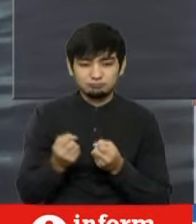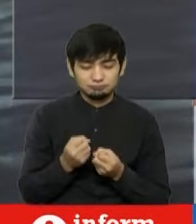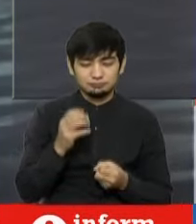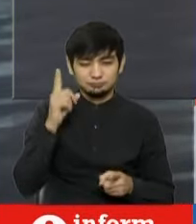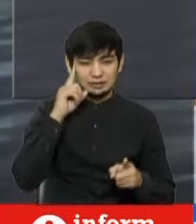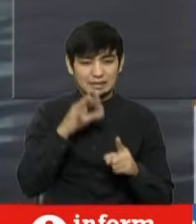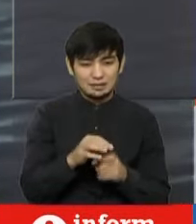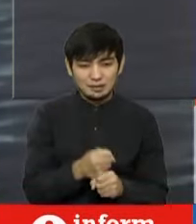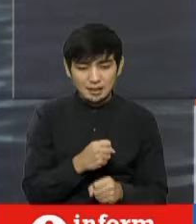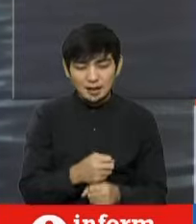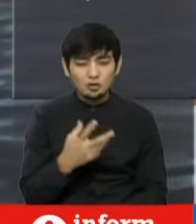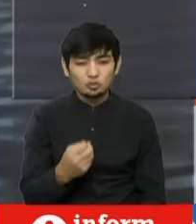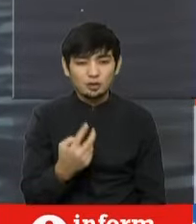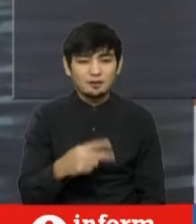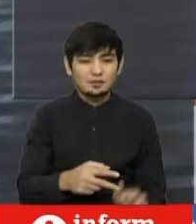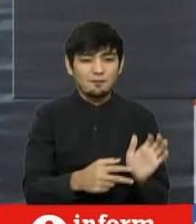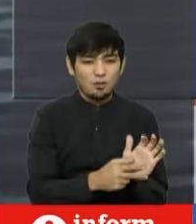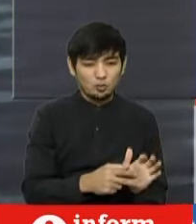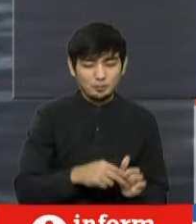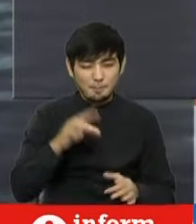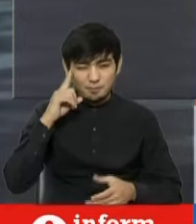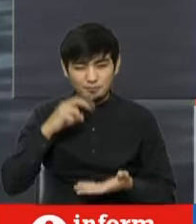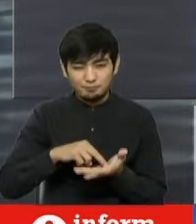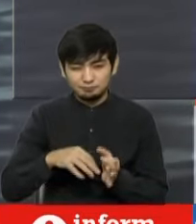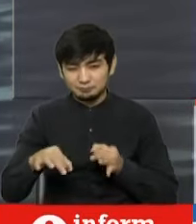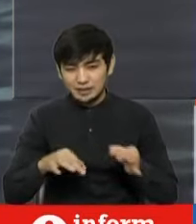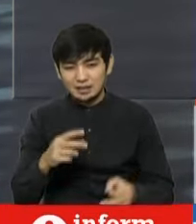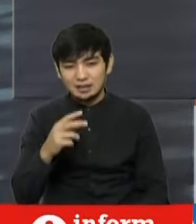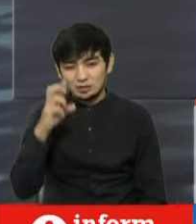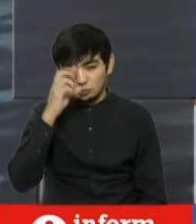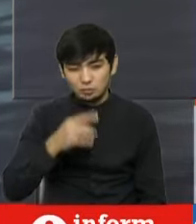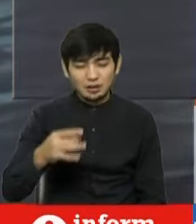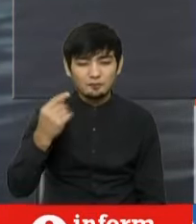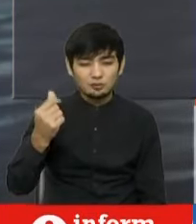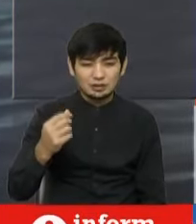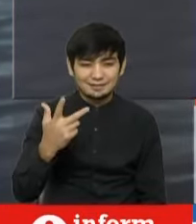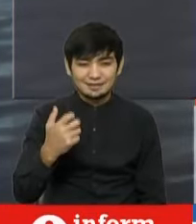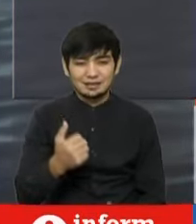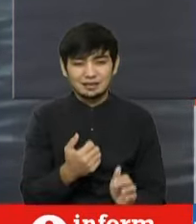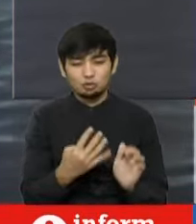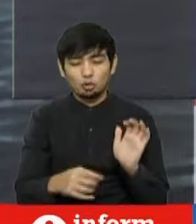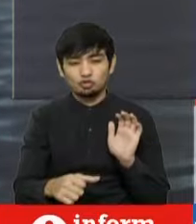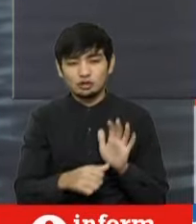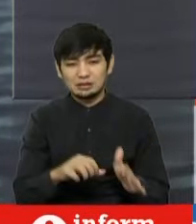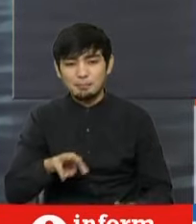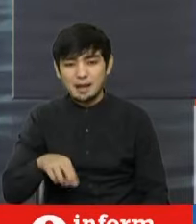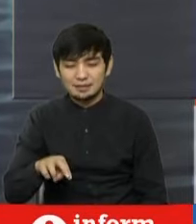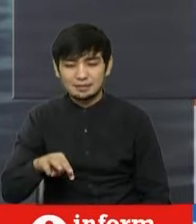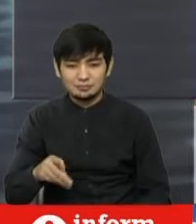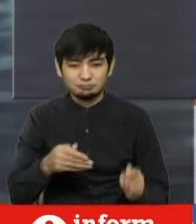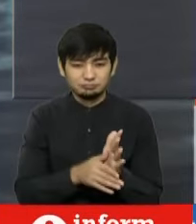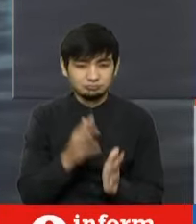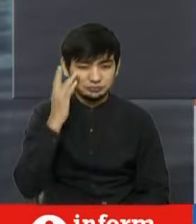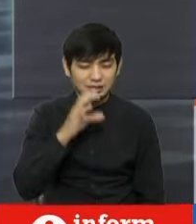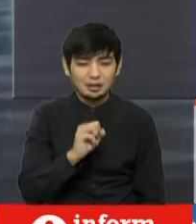Ал 28 жобаға республикалық бюджеттен 346 миллиард теңге қарастырылуы ықтимал. Сарапшы Сапарбай